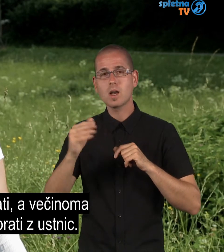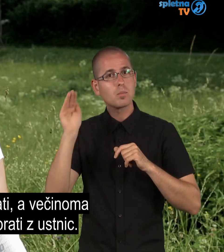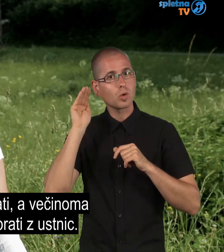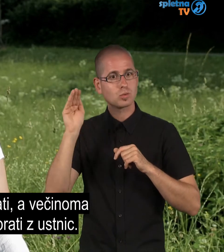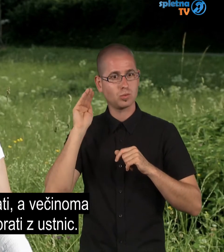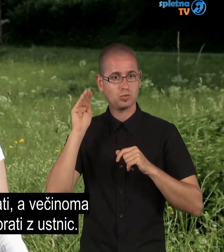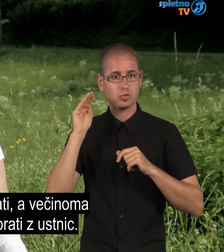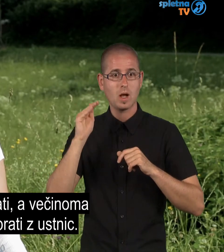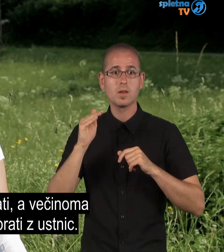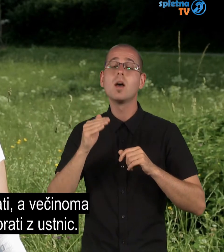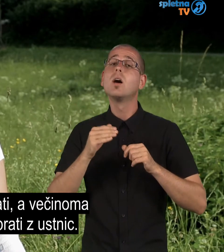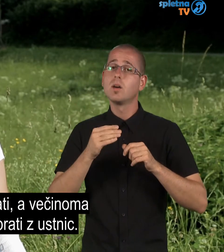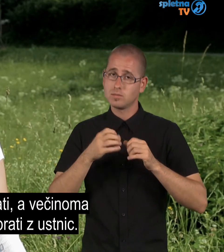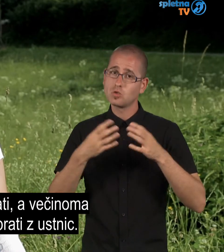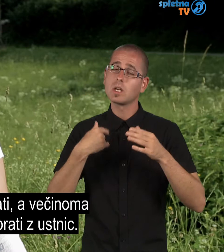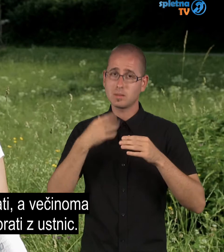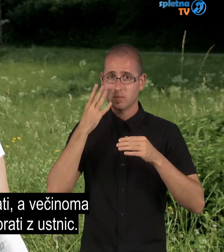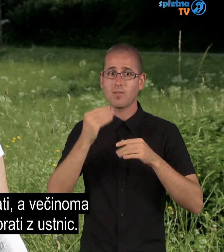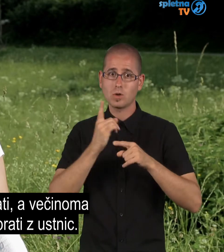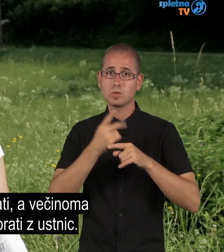sem vajena brati z ustmi.